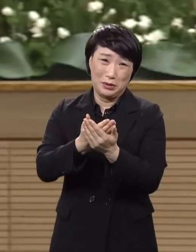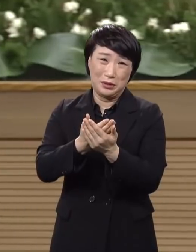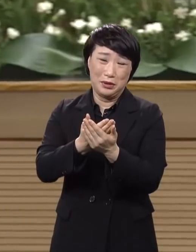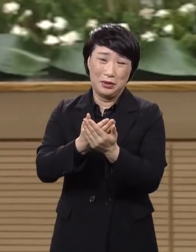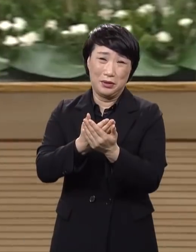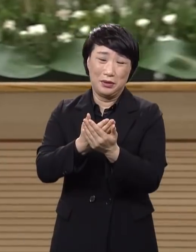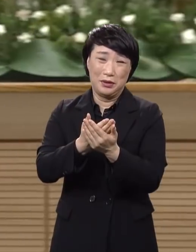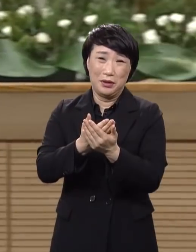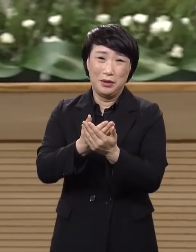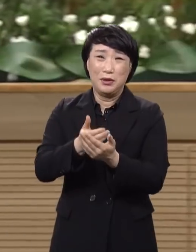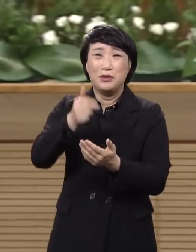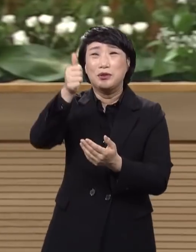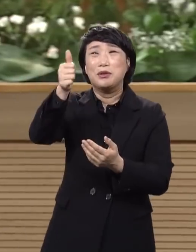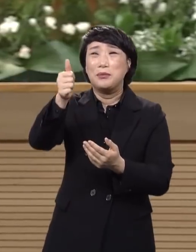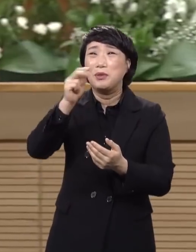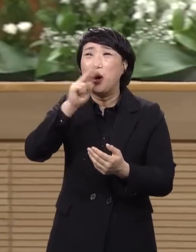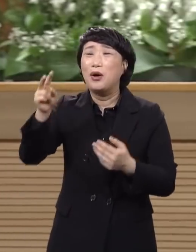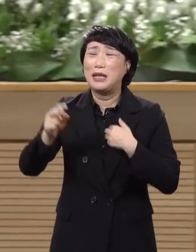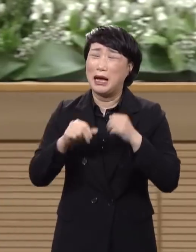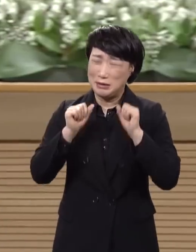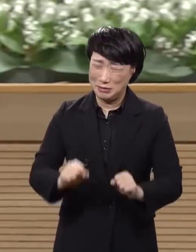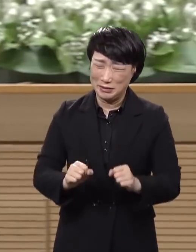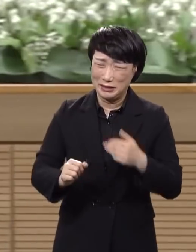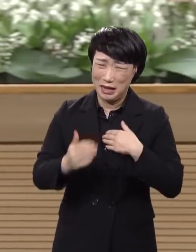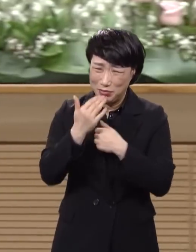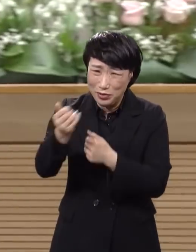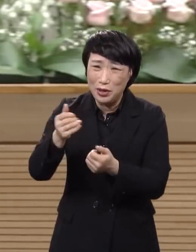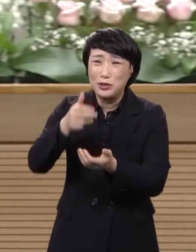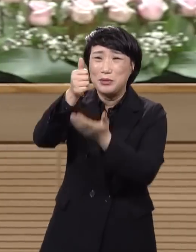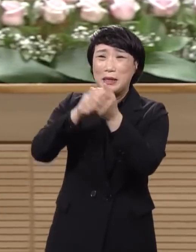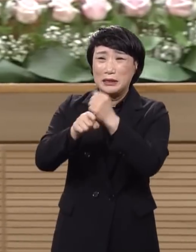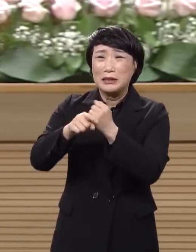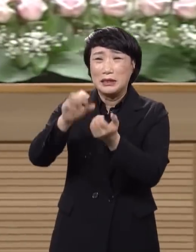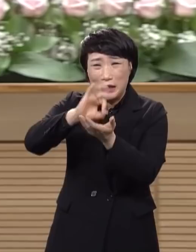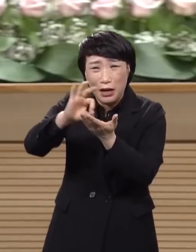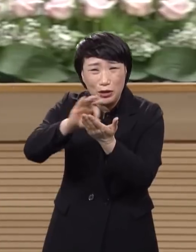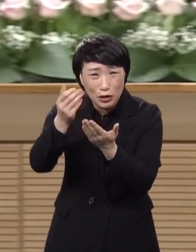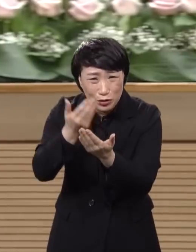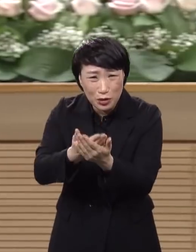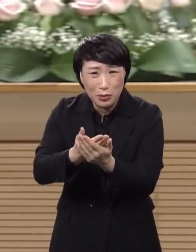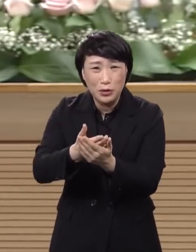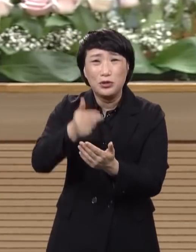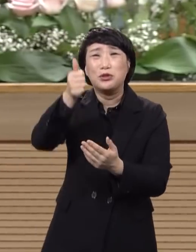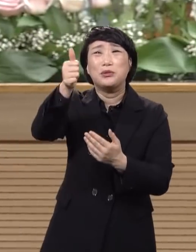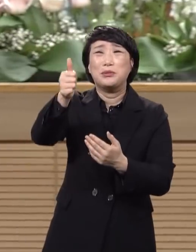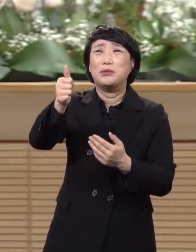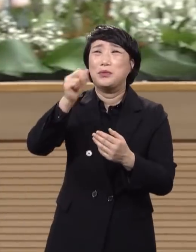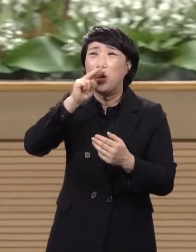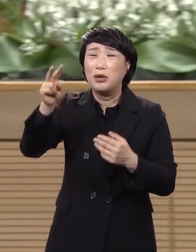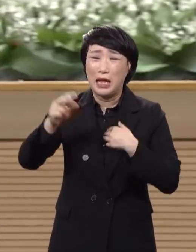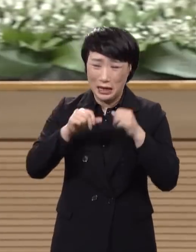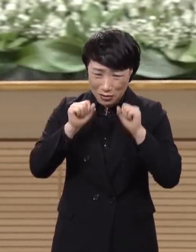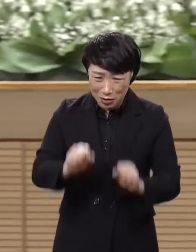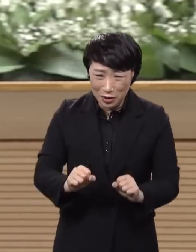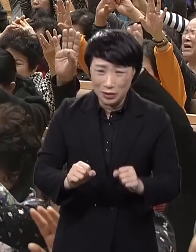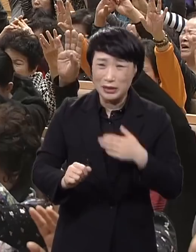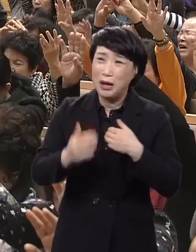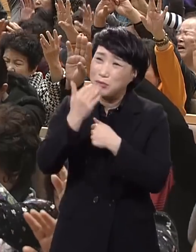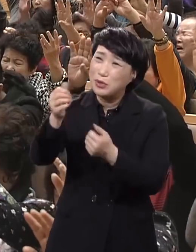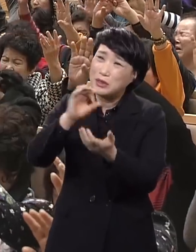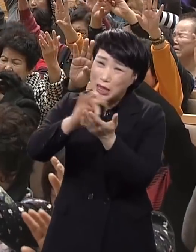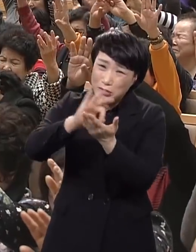주시옵소서. 주여, 내가 여기 있사오니 나를 사용하여 주시옵소서. 주여, 내가 여기 있사오니 나를